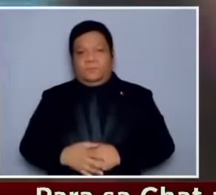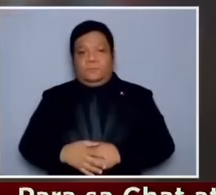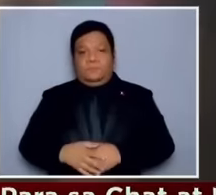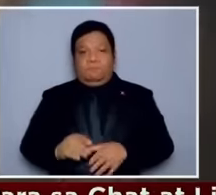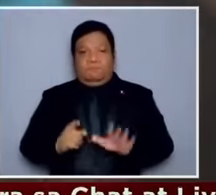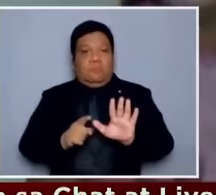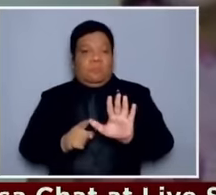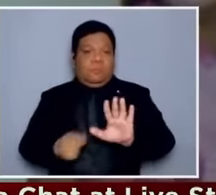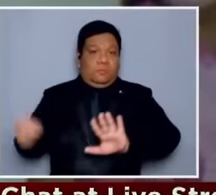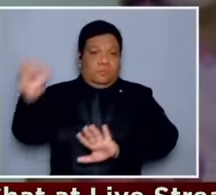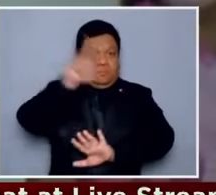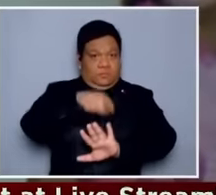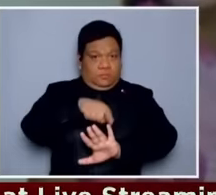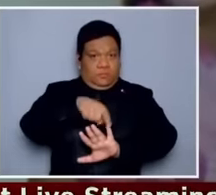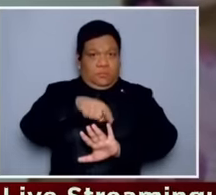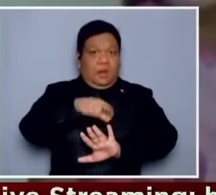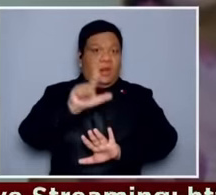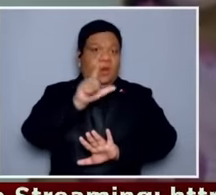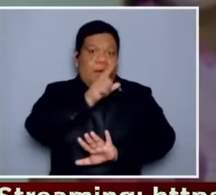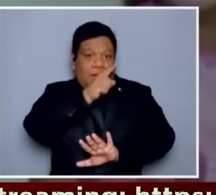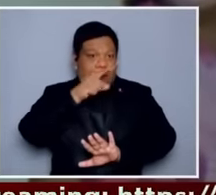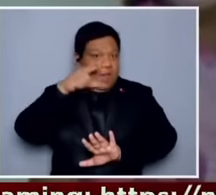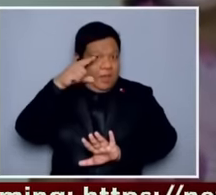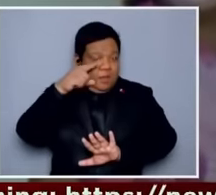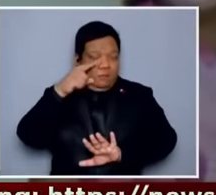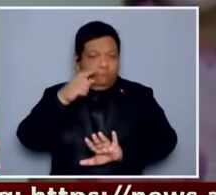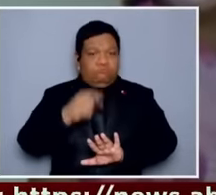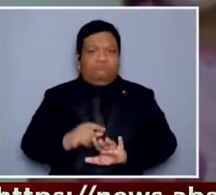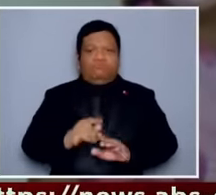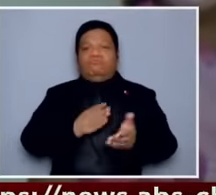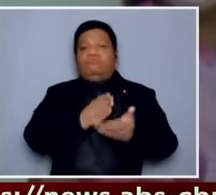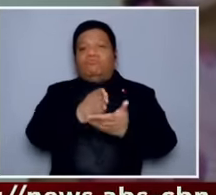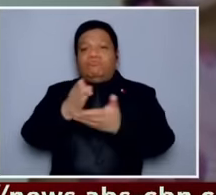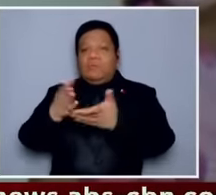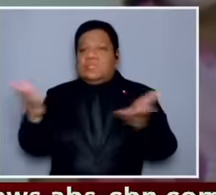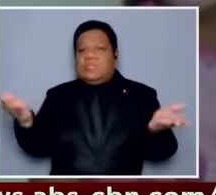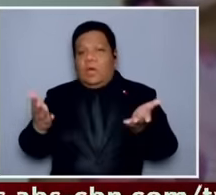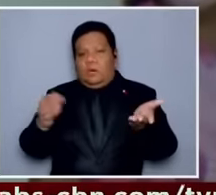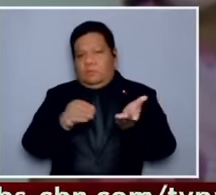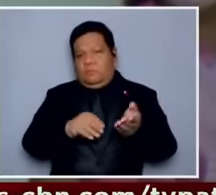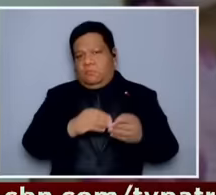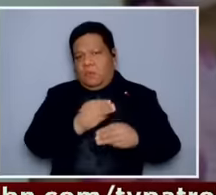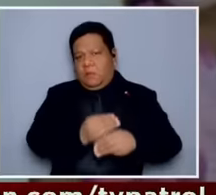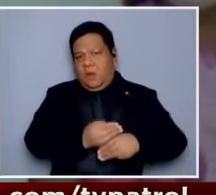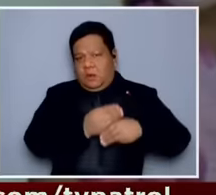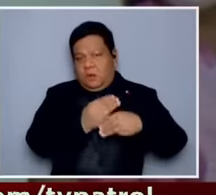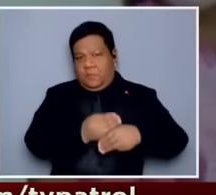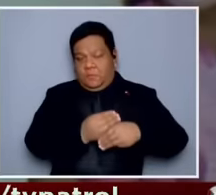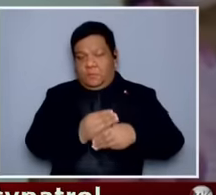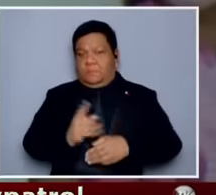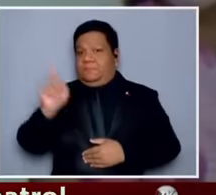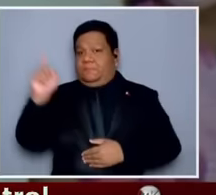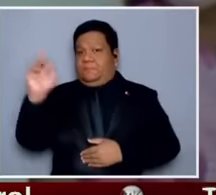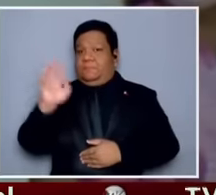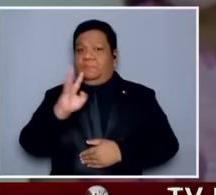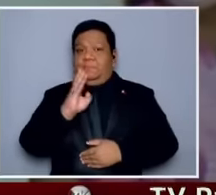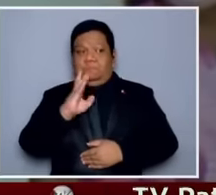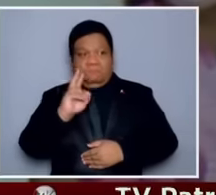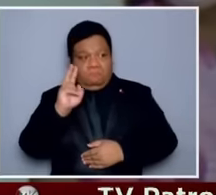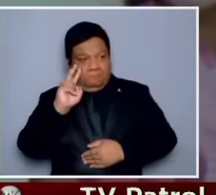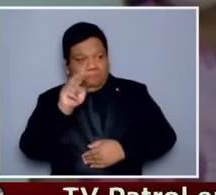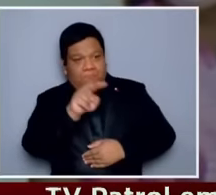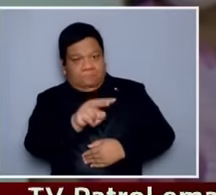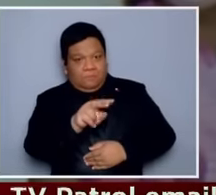naman sa Masbate. Ako pag nakikita ko po yung runway, lagi ko naiisip, eto din yung huling nakita ng asawa